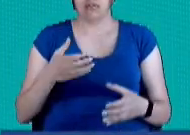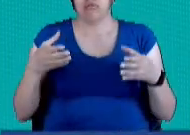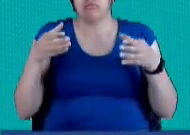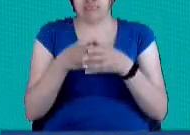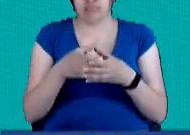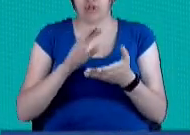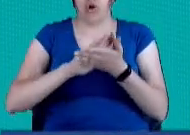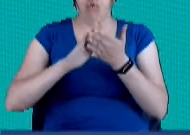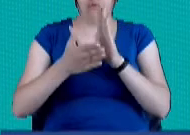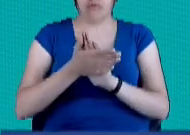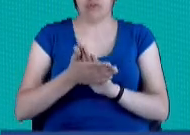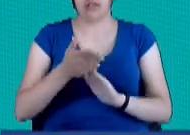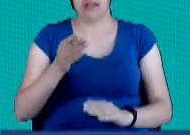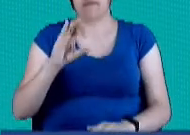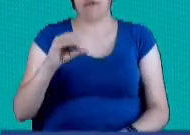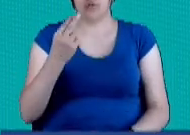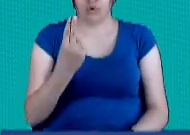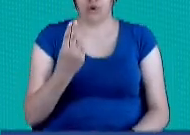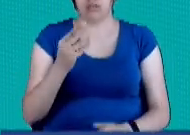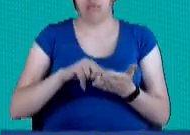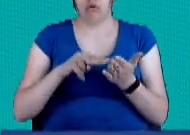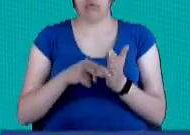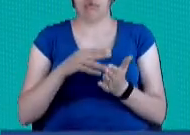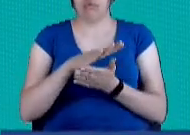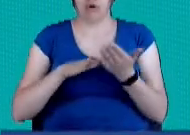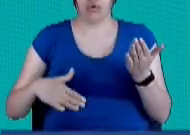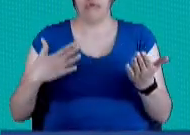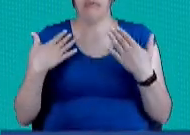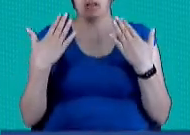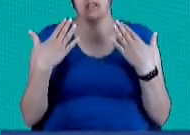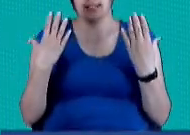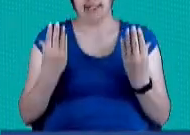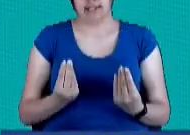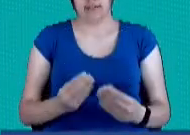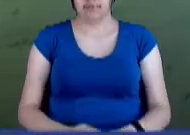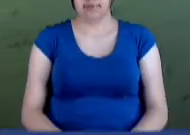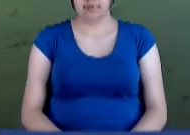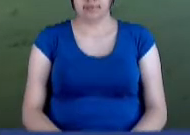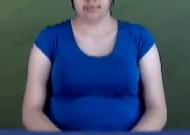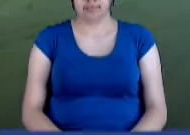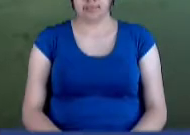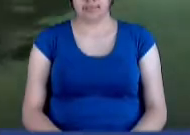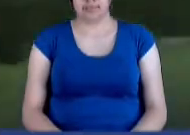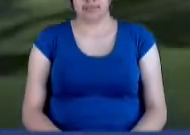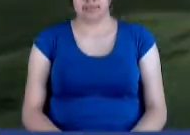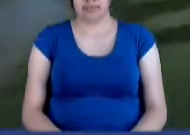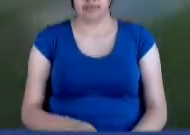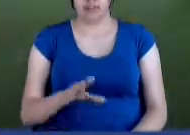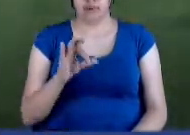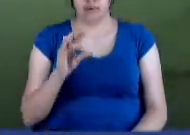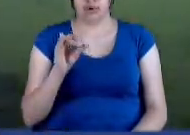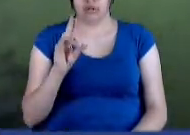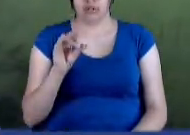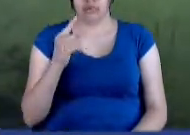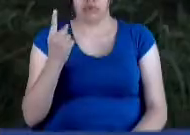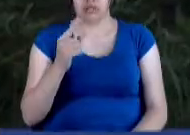соцмереж і планують вихідними продовжити акцію. Як працювали містяни, бачили мої колеги. Володимир Кузнєцов – один із